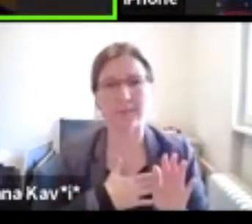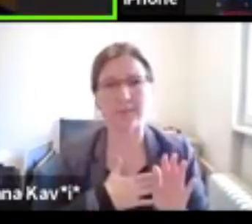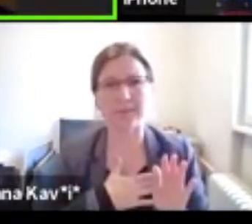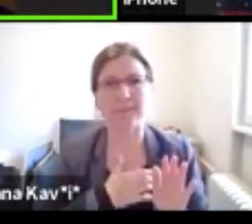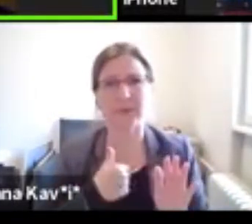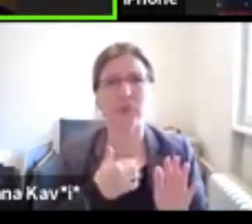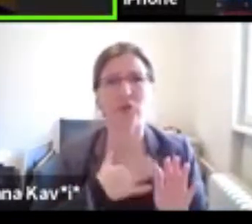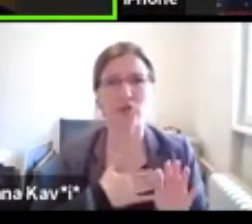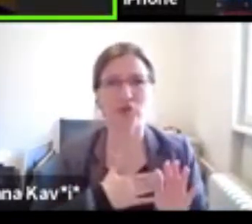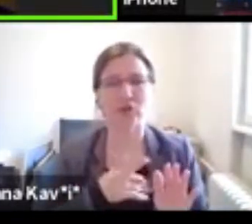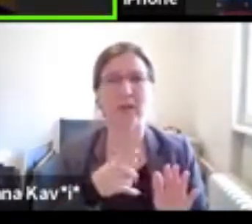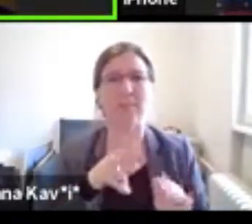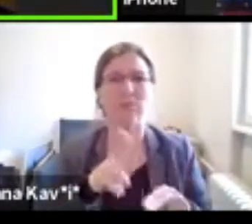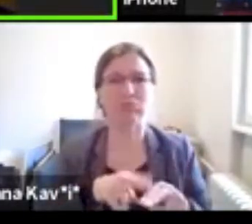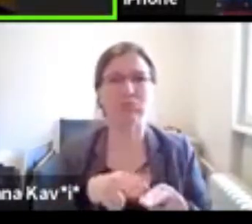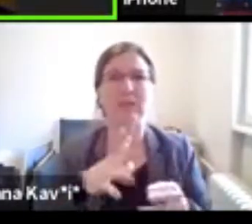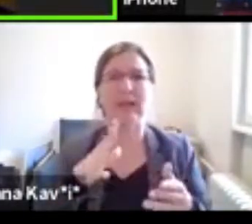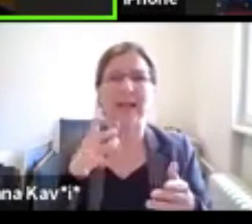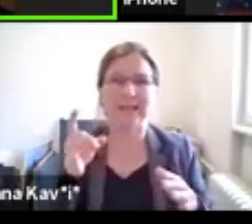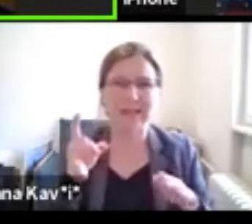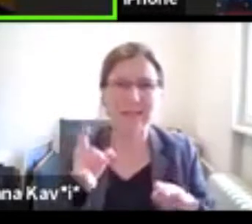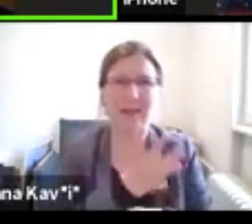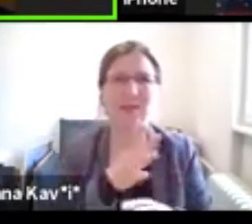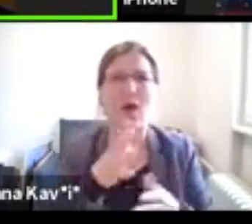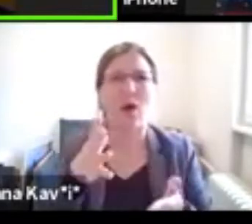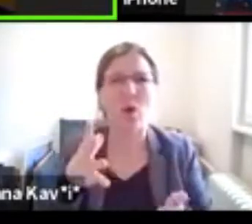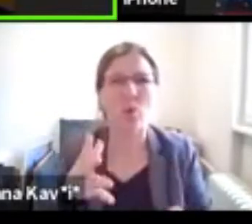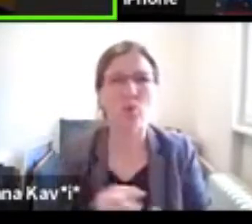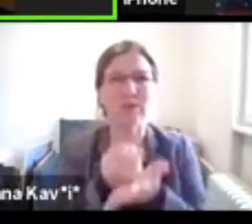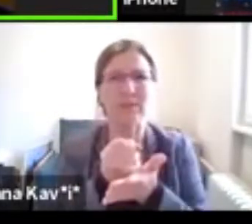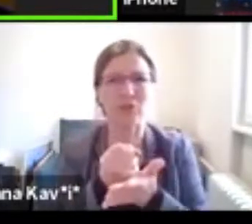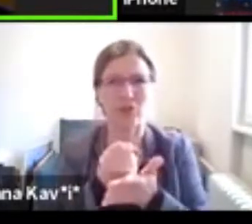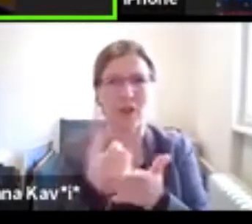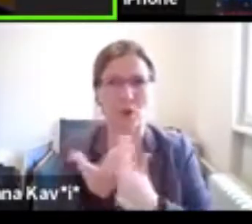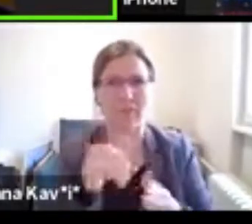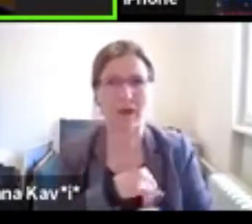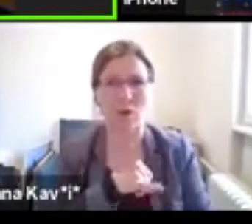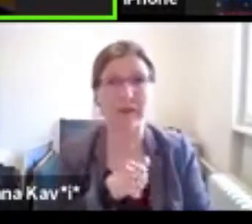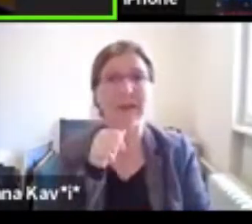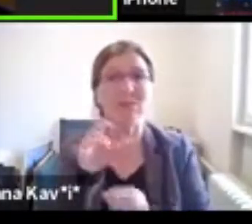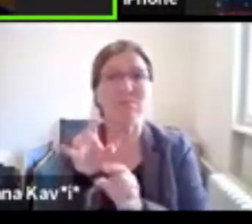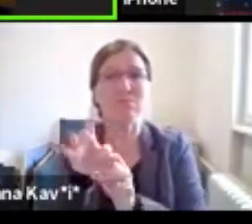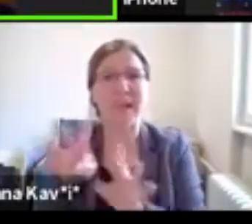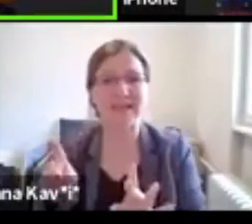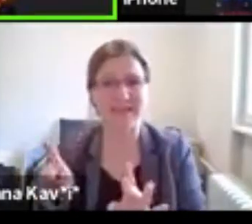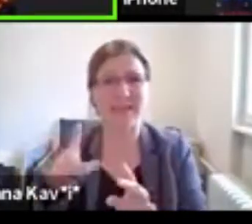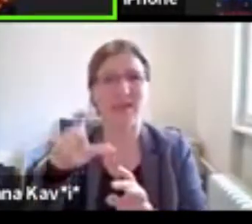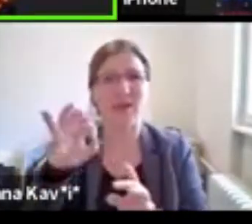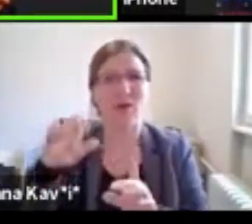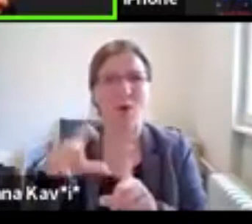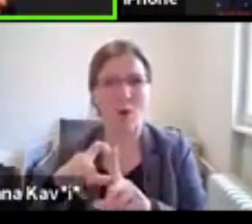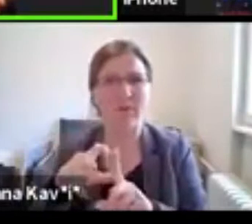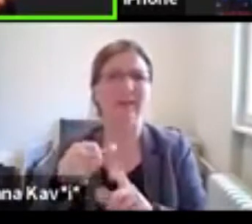bude i sretna i uspešna nova godina bez COVID-a i sličnih bolesti. Također,